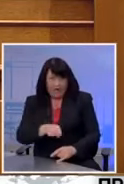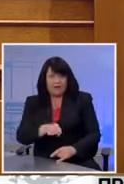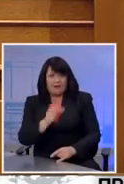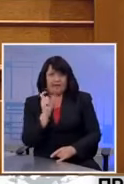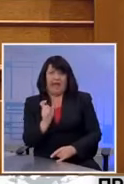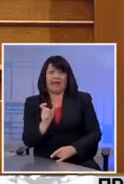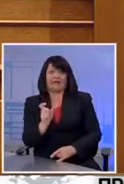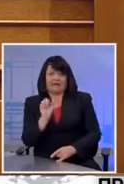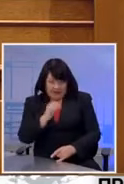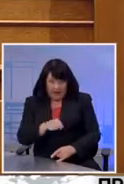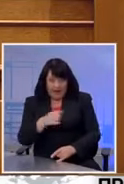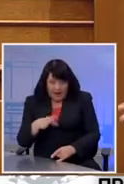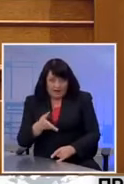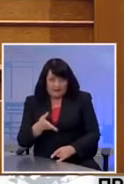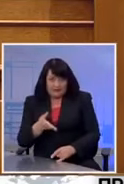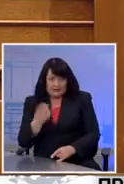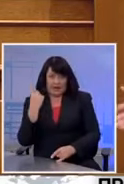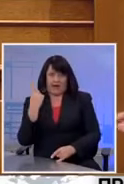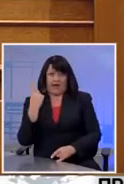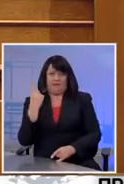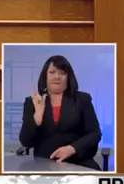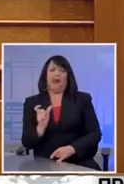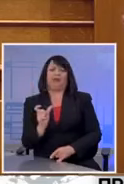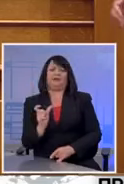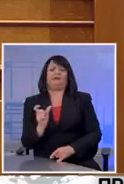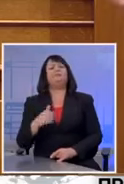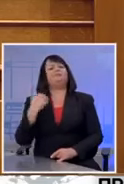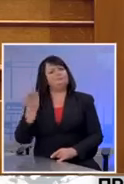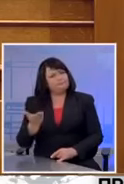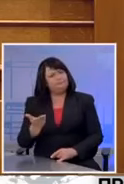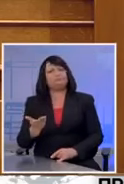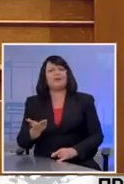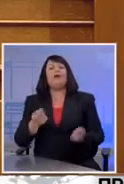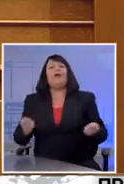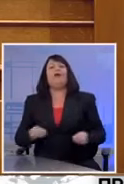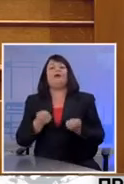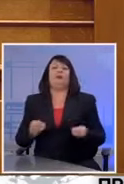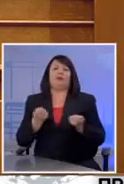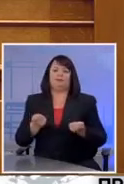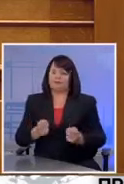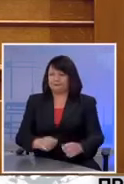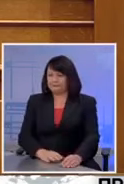λέξη είναι ναι. Ένα ναι είναι. Τίποτα παραπάνω. Και μετά βέβαια να το κάνετε.